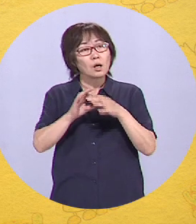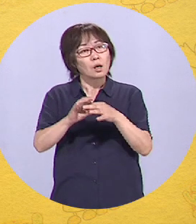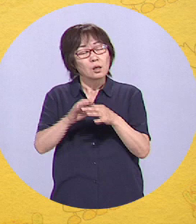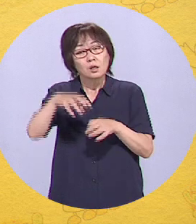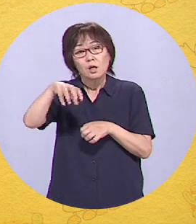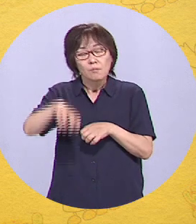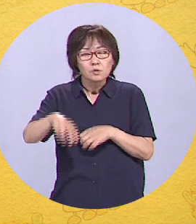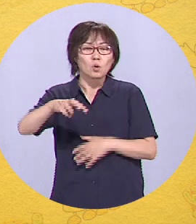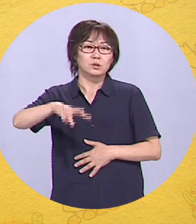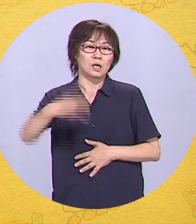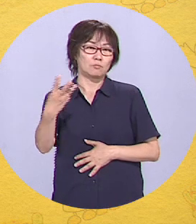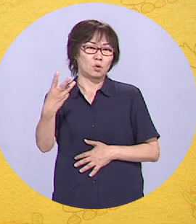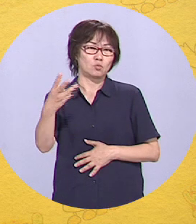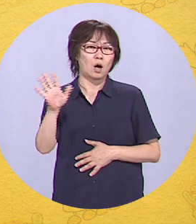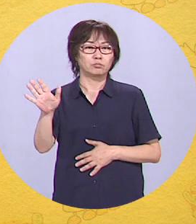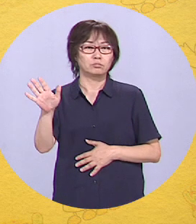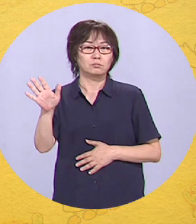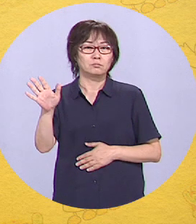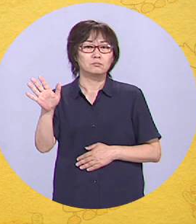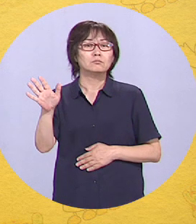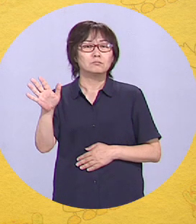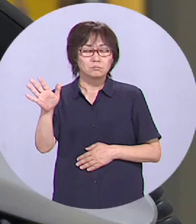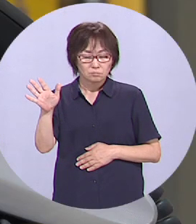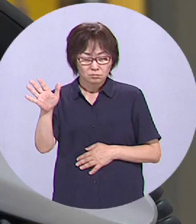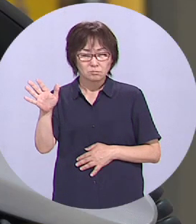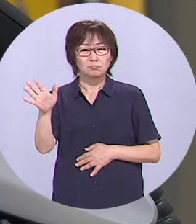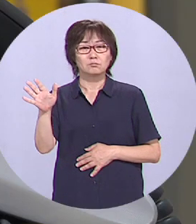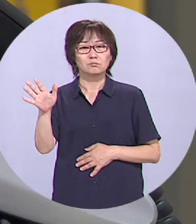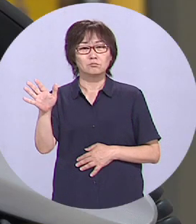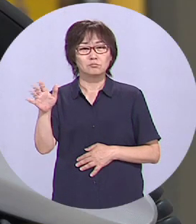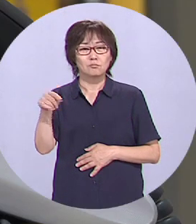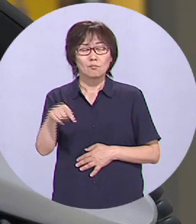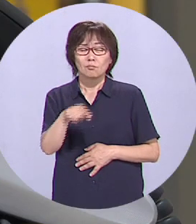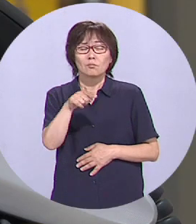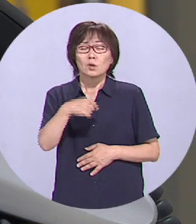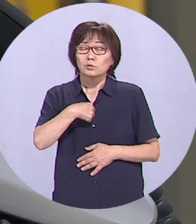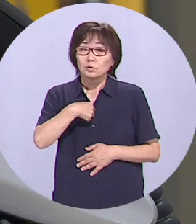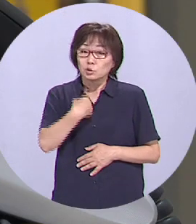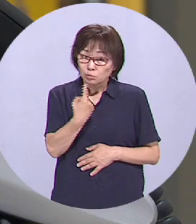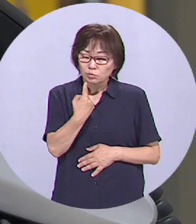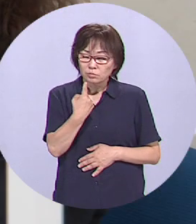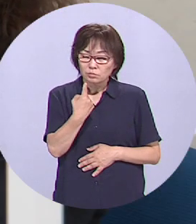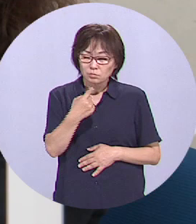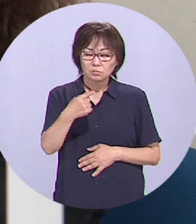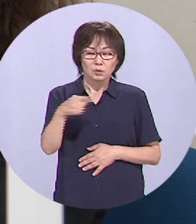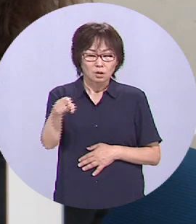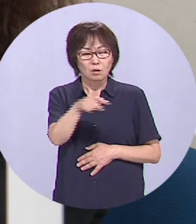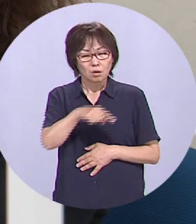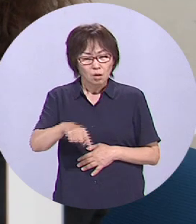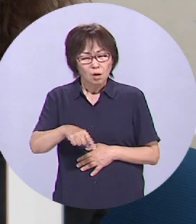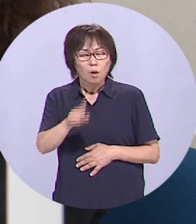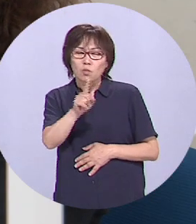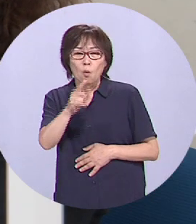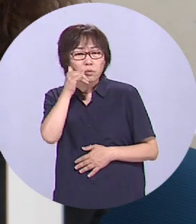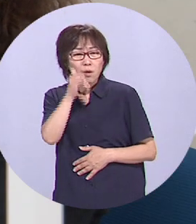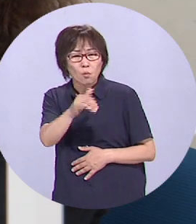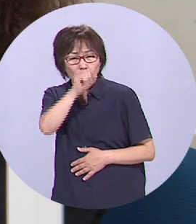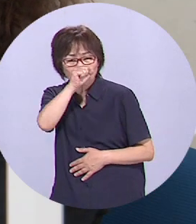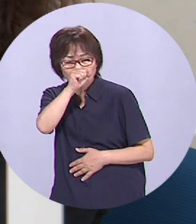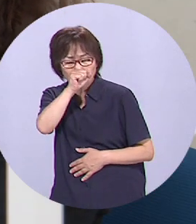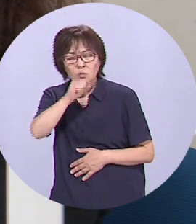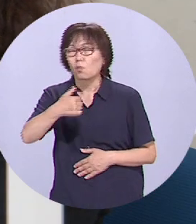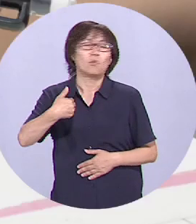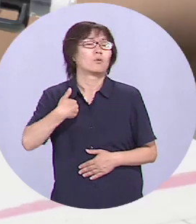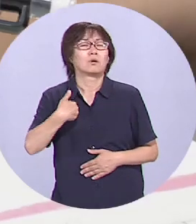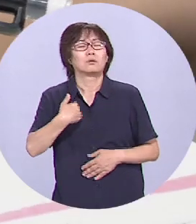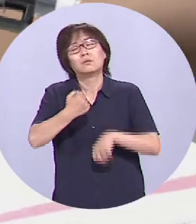は300ほどになります。その中から通報者の方が自ら適切な機関を選びお電話いただ